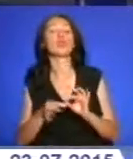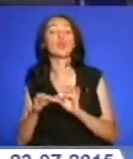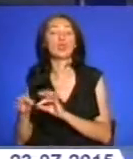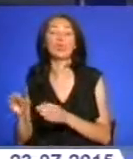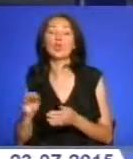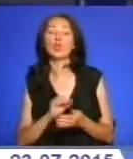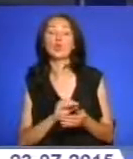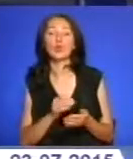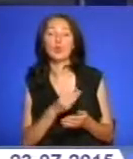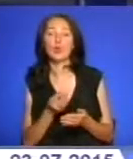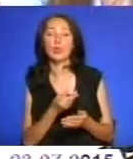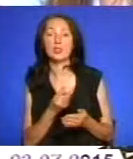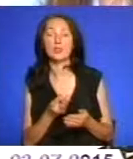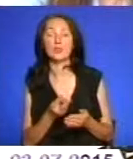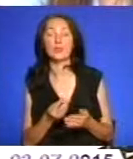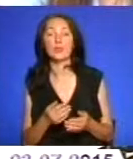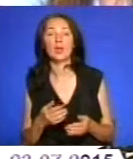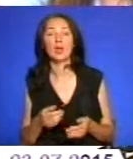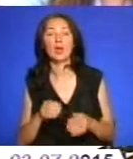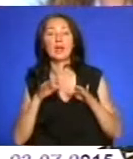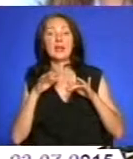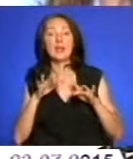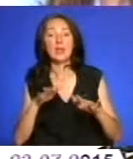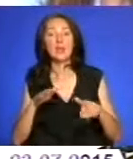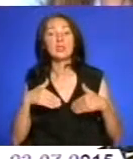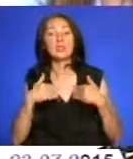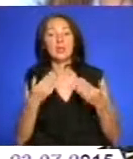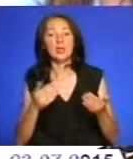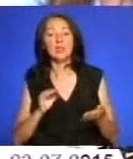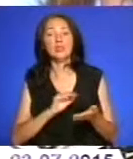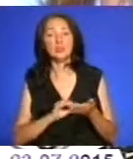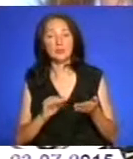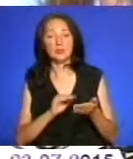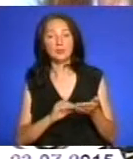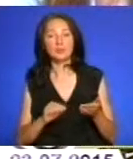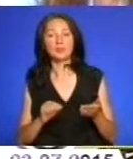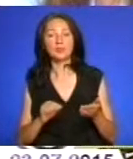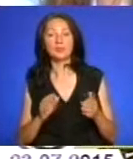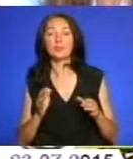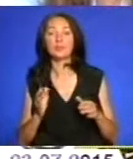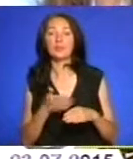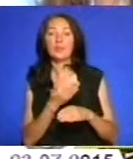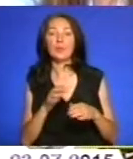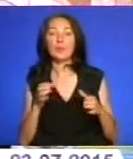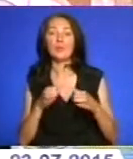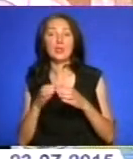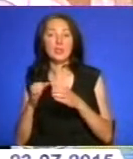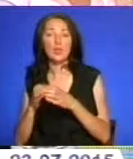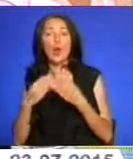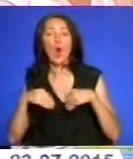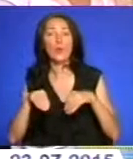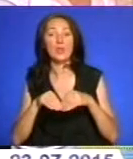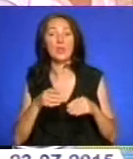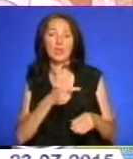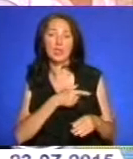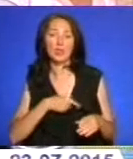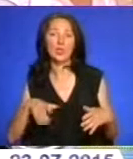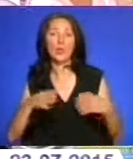Лариси Миргородської. Захід зініціював секретаріат міжфракційного об'єднання «Депутатське об'єднання